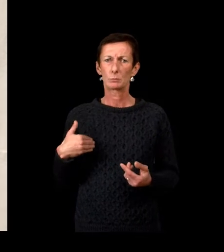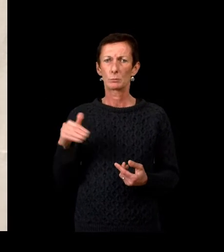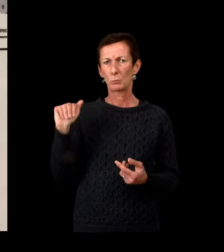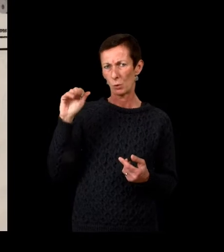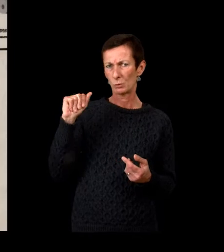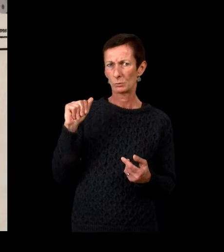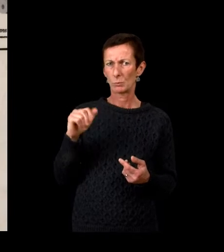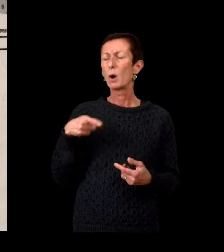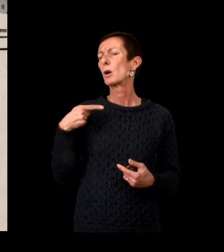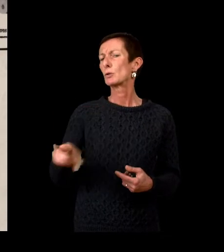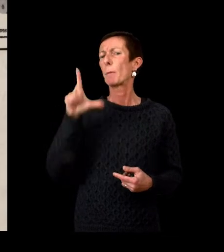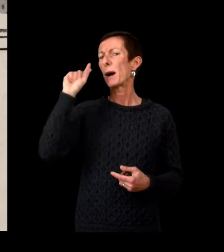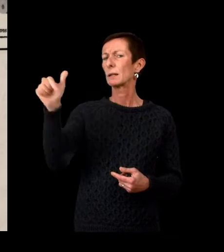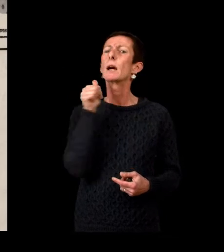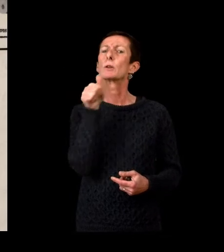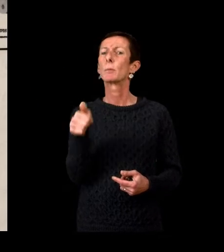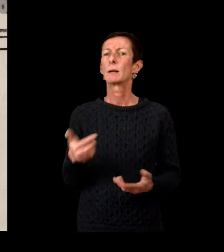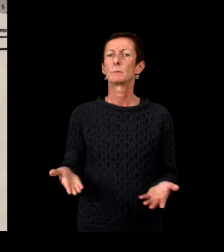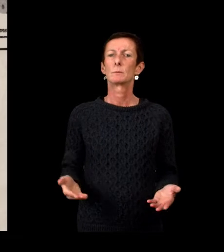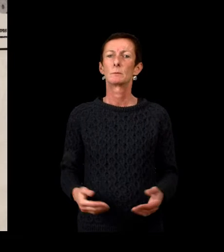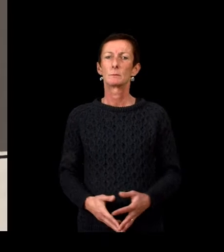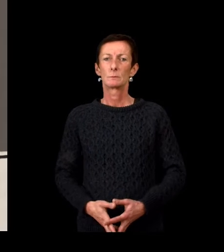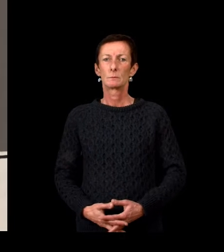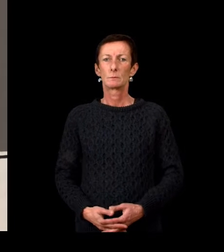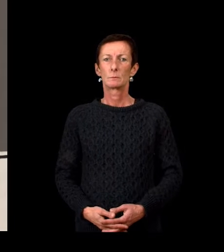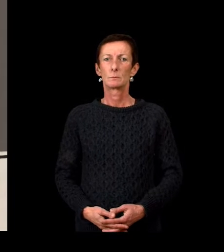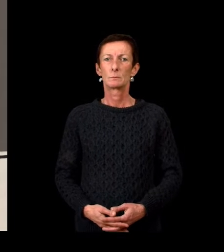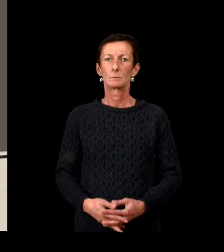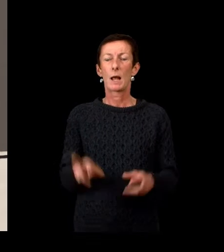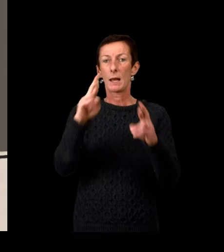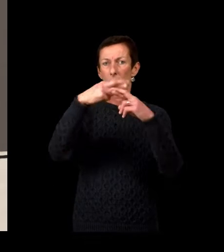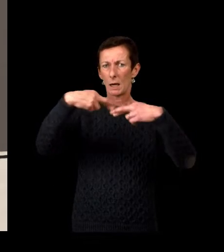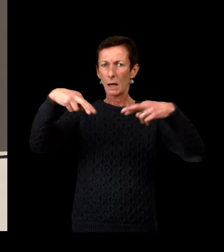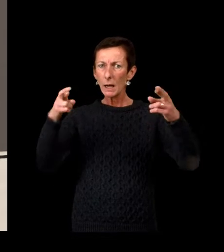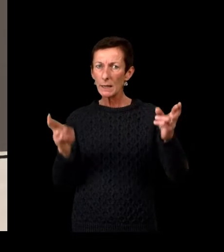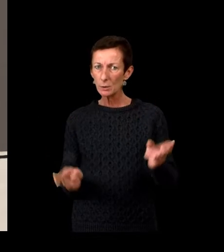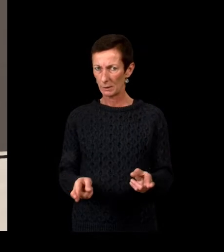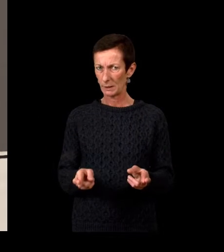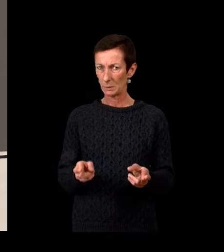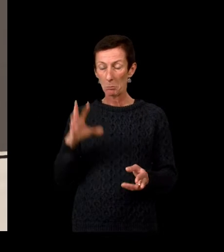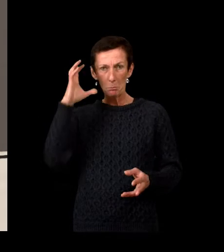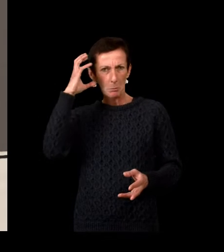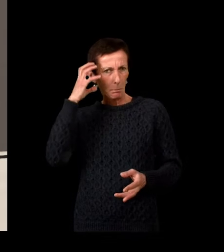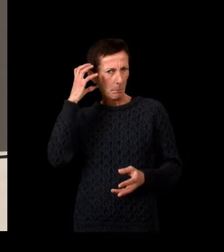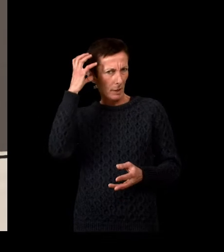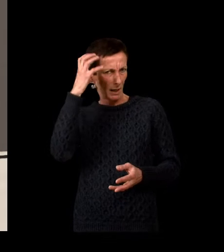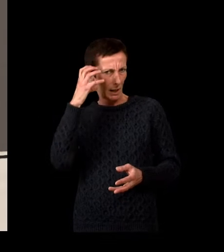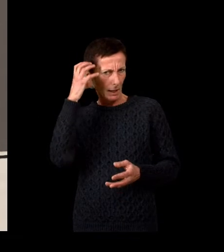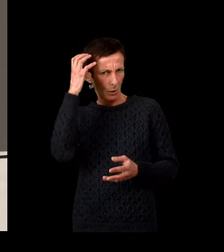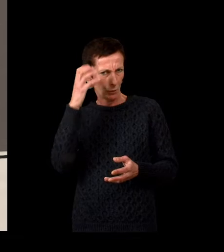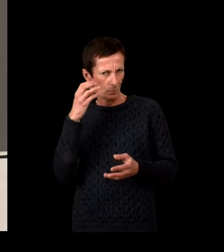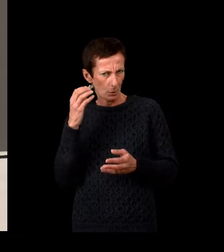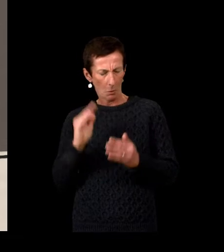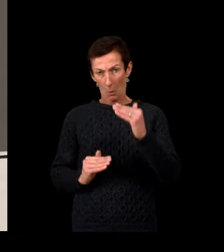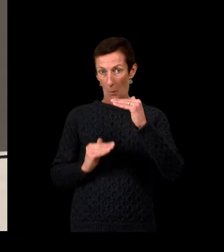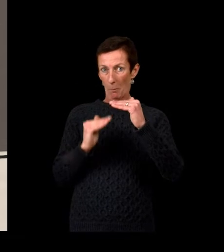mère. Je dois y aller, à demain. Les résultats de vos radios sont assez préoccupants. Est-ce que c'est grave? Il s'agit d'une